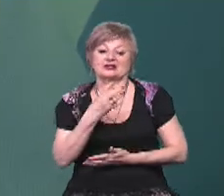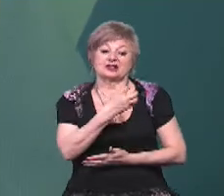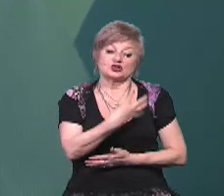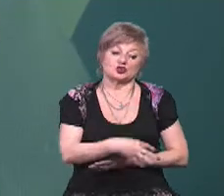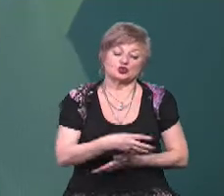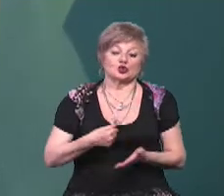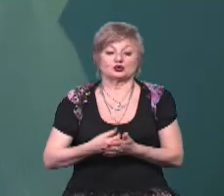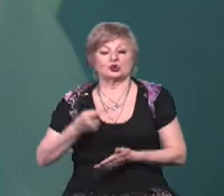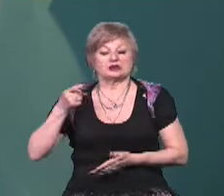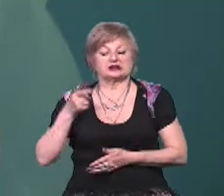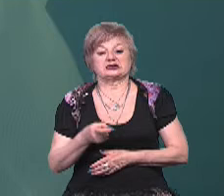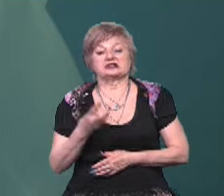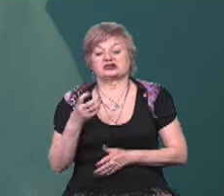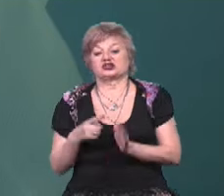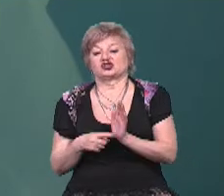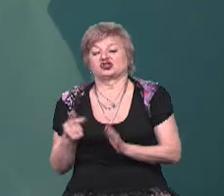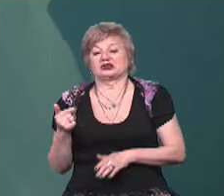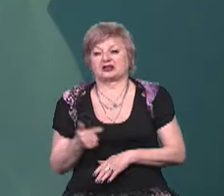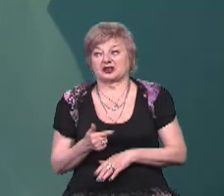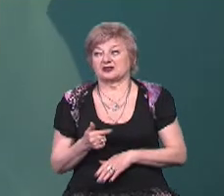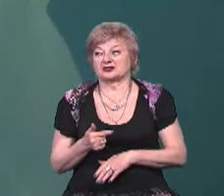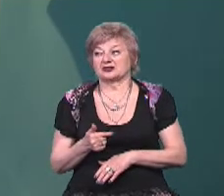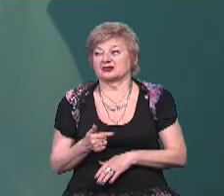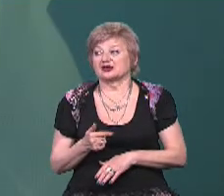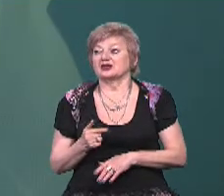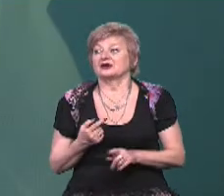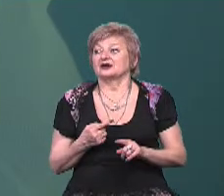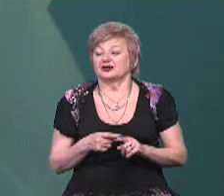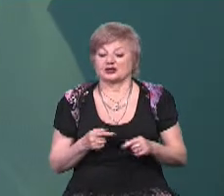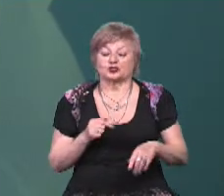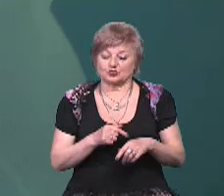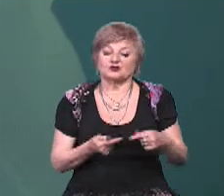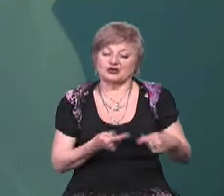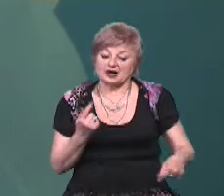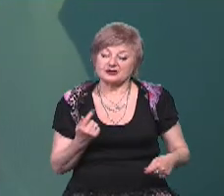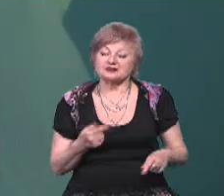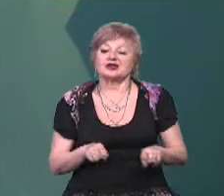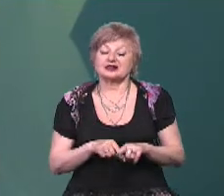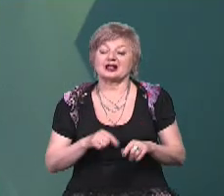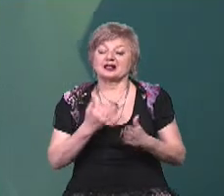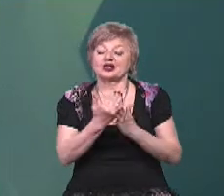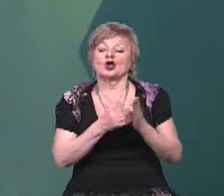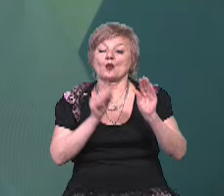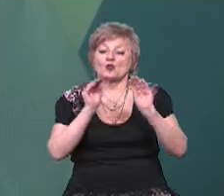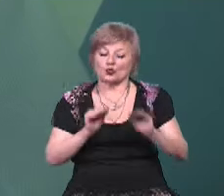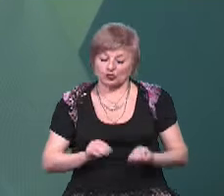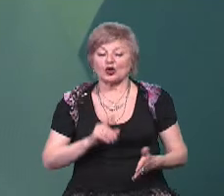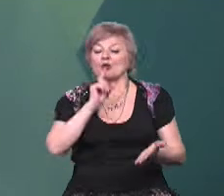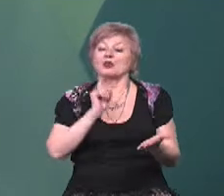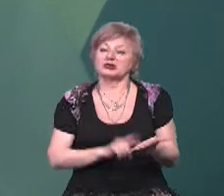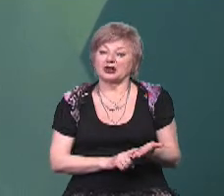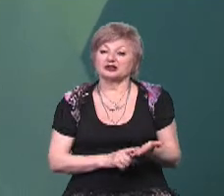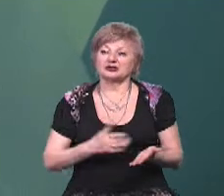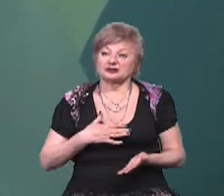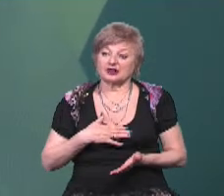до 1360 гривень. Тобто вже відчутна різниця. І от такі протоколи до нас періодично надходять,